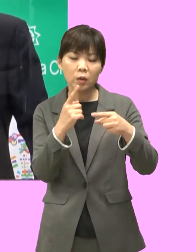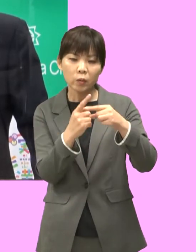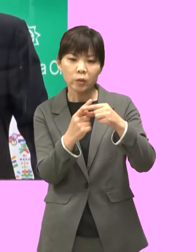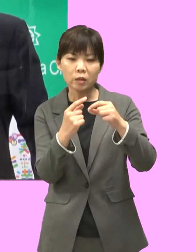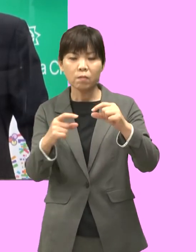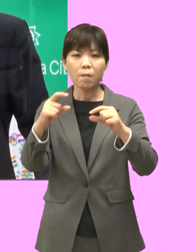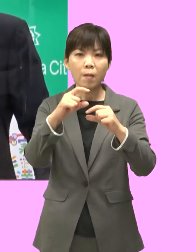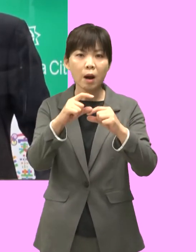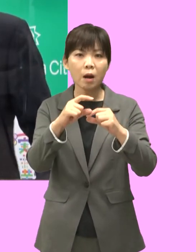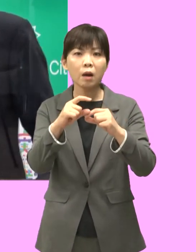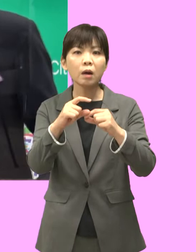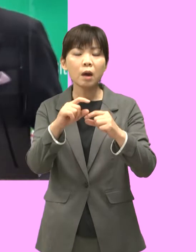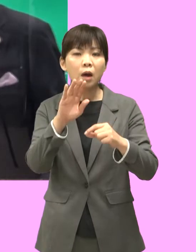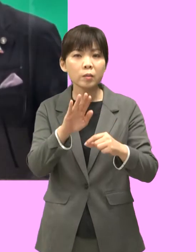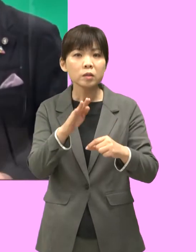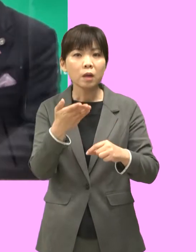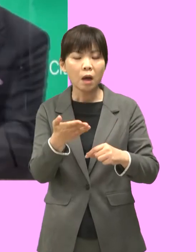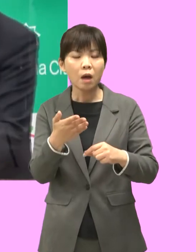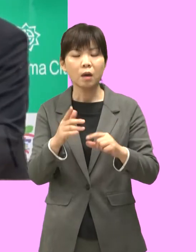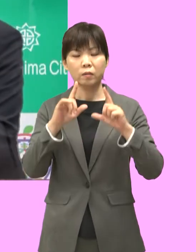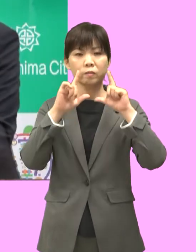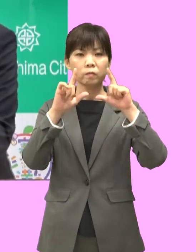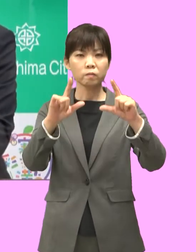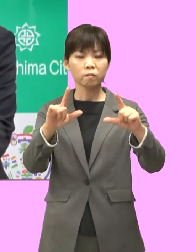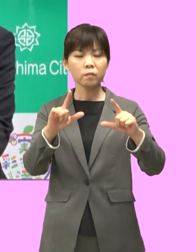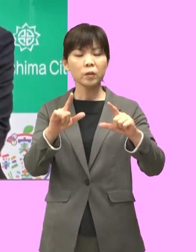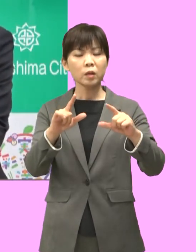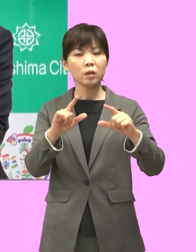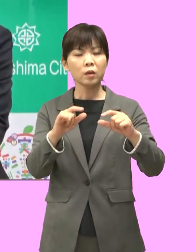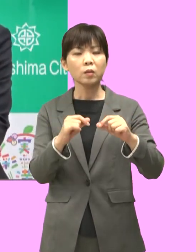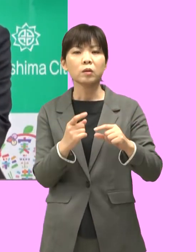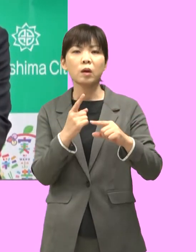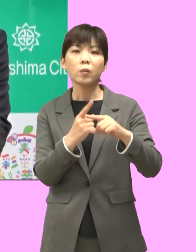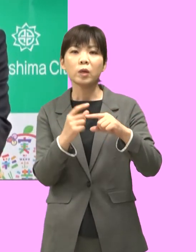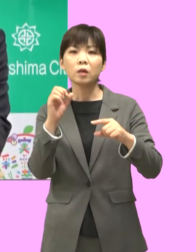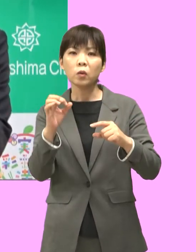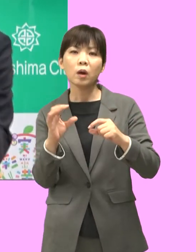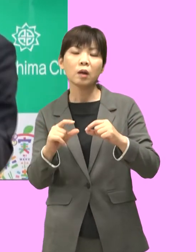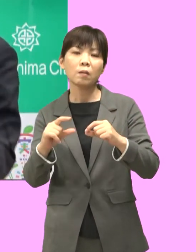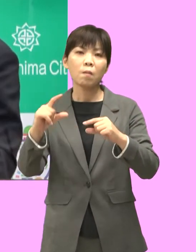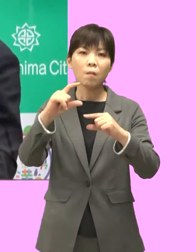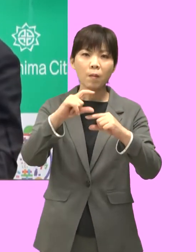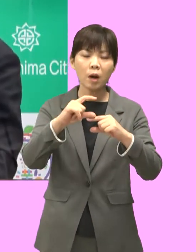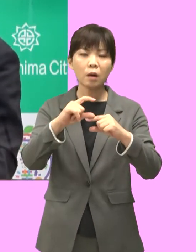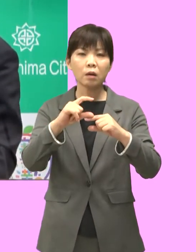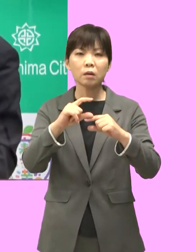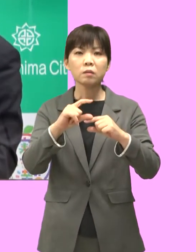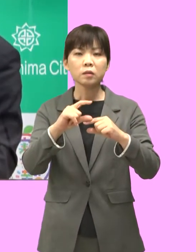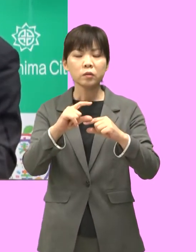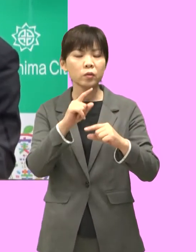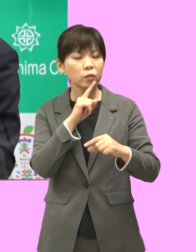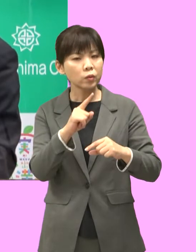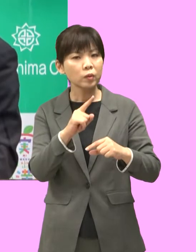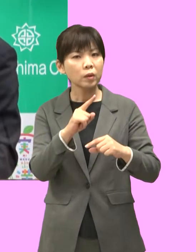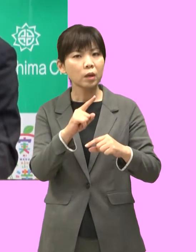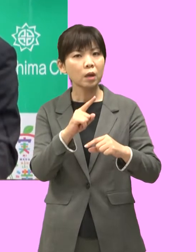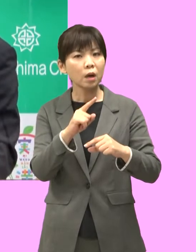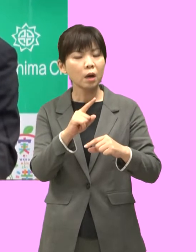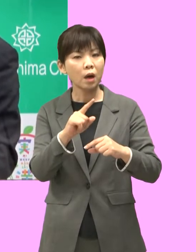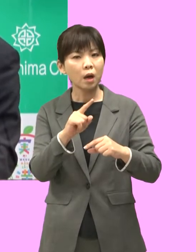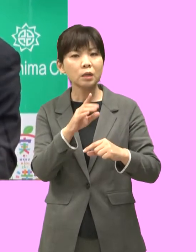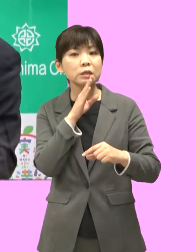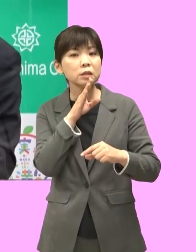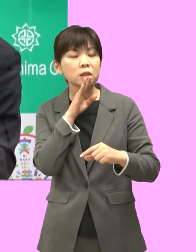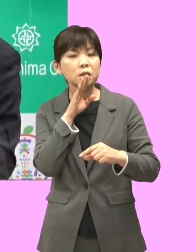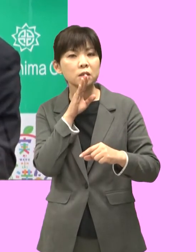っていうのはあるんでしょうか。 これはですね、増額というか確保しててもこれまでもご覧いただいた通り